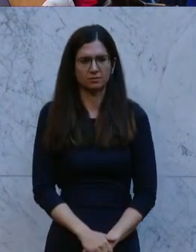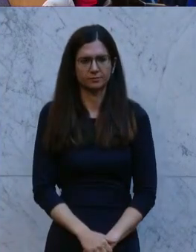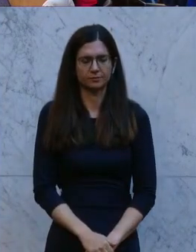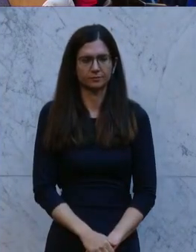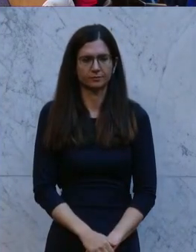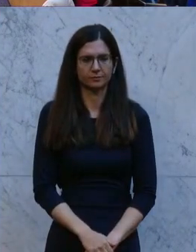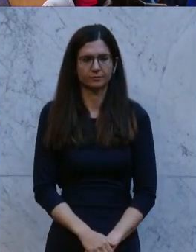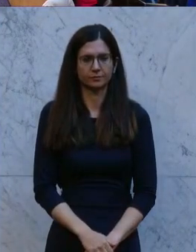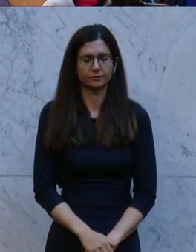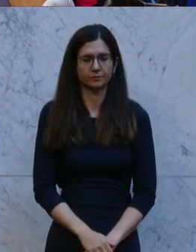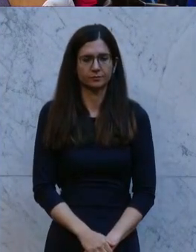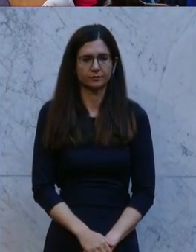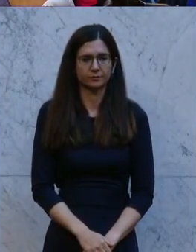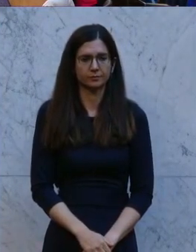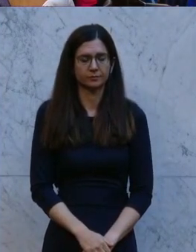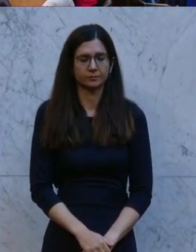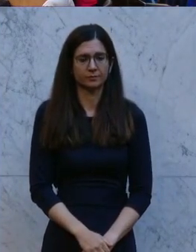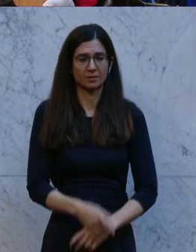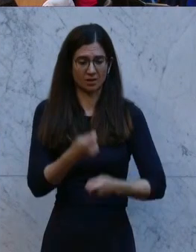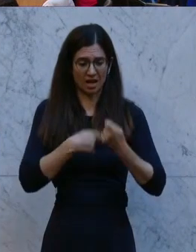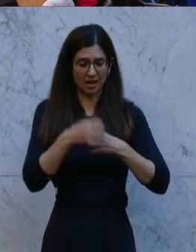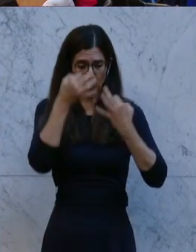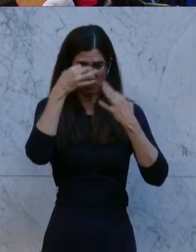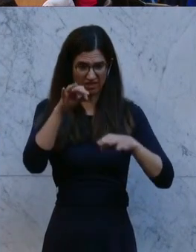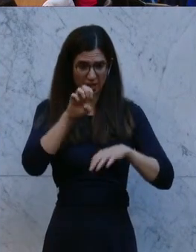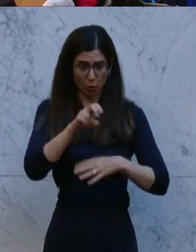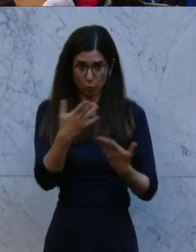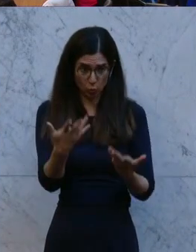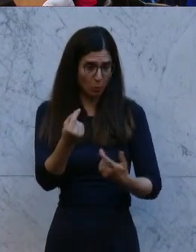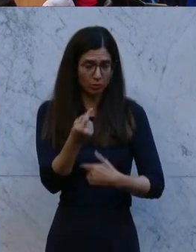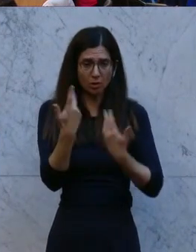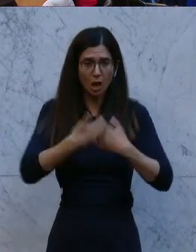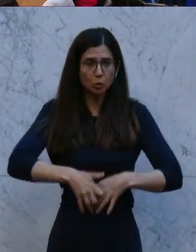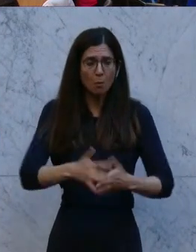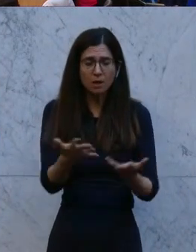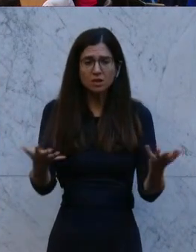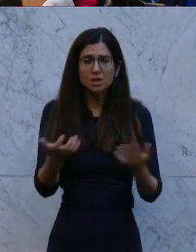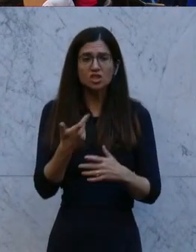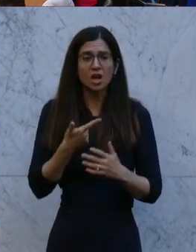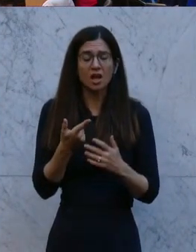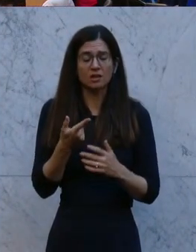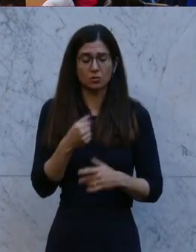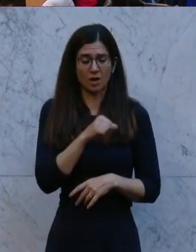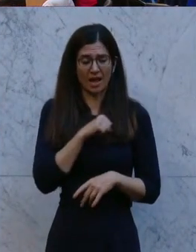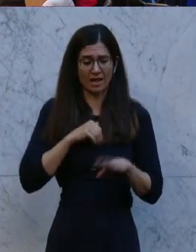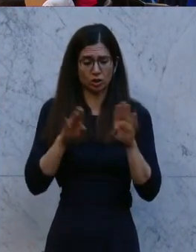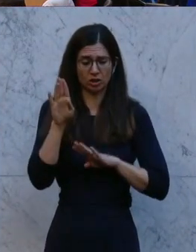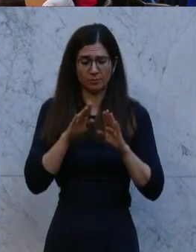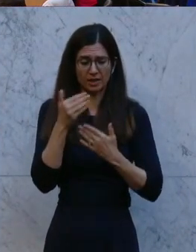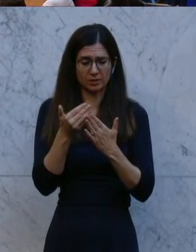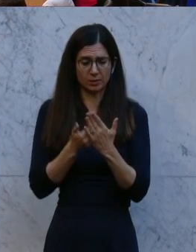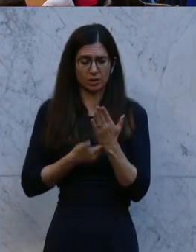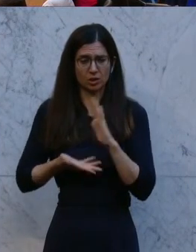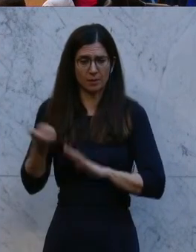Doch genau das bedeutet es, wenn Sie von der handlungsfähigeren EU sprechen. Damit wollen Sie nichts anderes als die Abschaffung des Einstimmigkeitsprinzips,